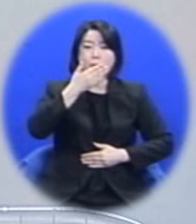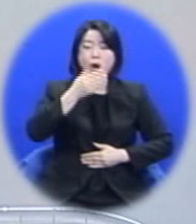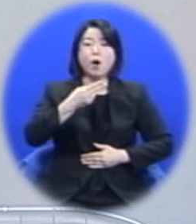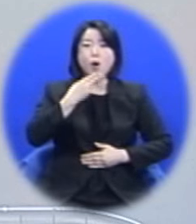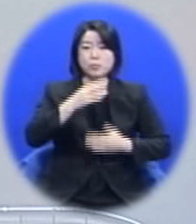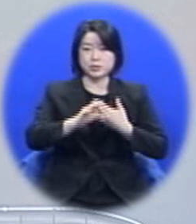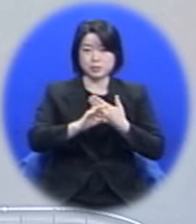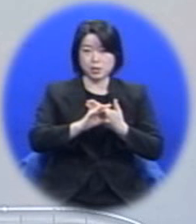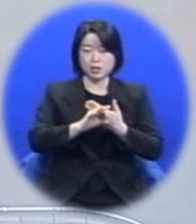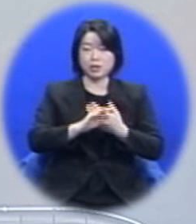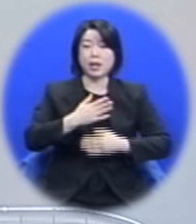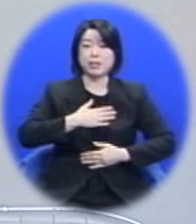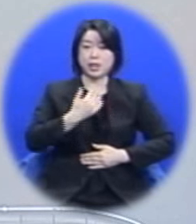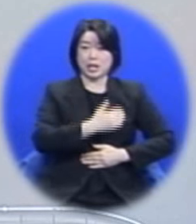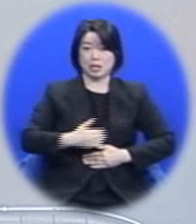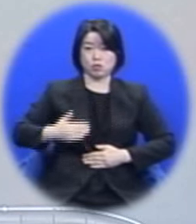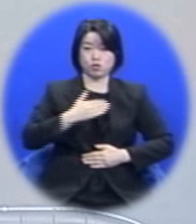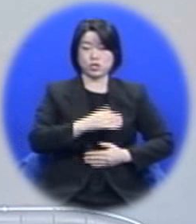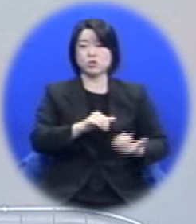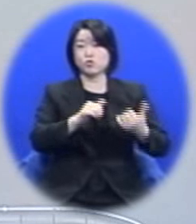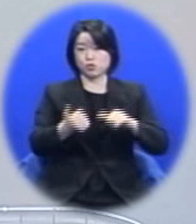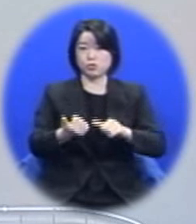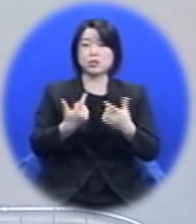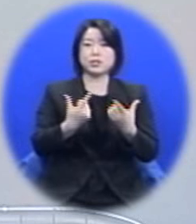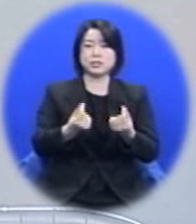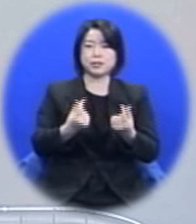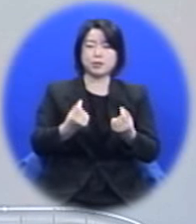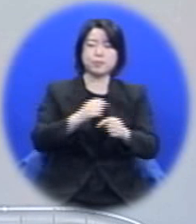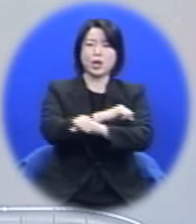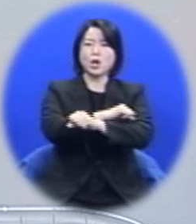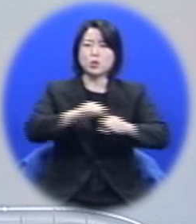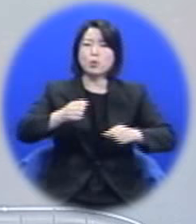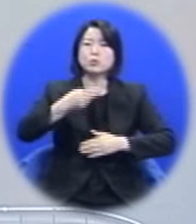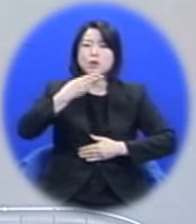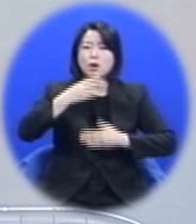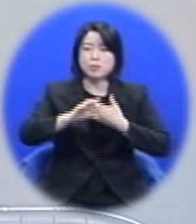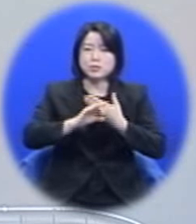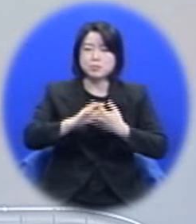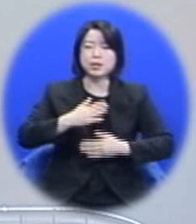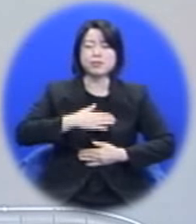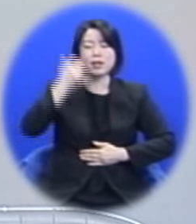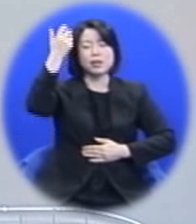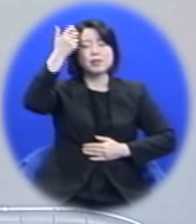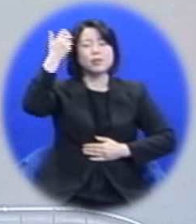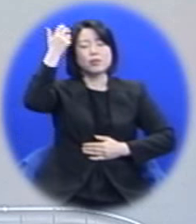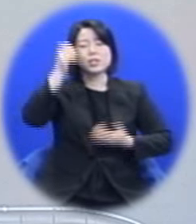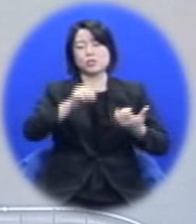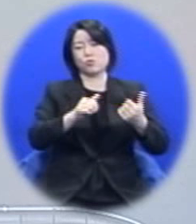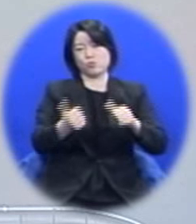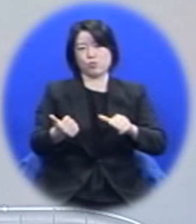내 육신이 죽듯이 용서가 없으면 내 영이 죽습니다.